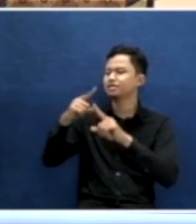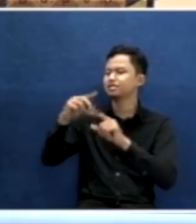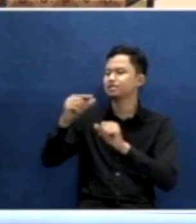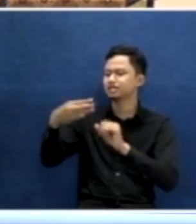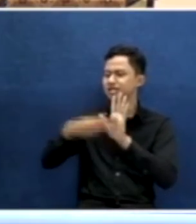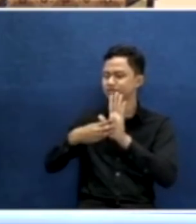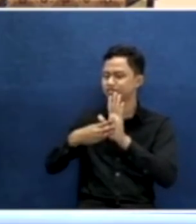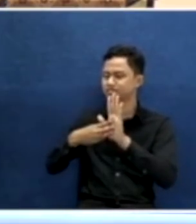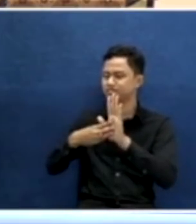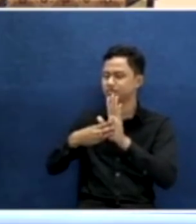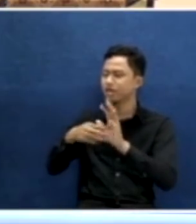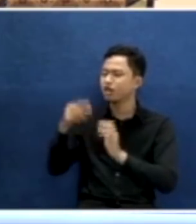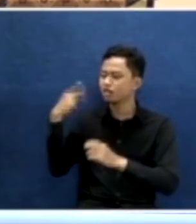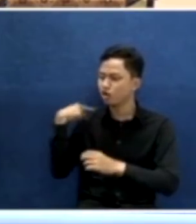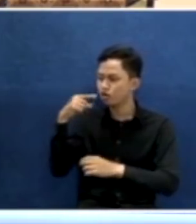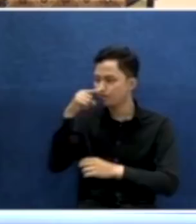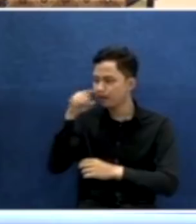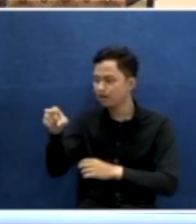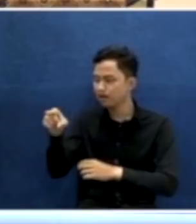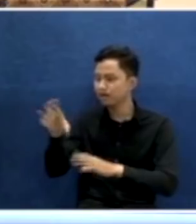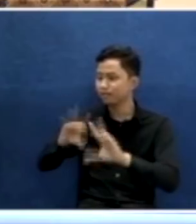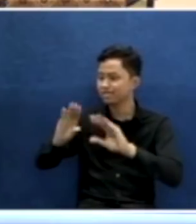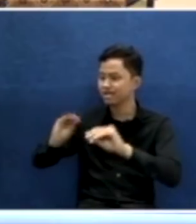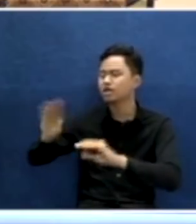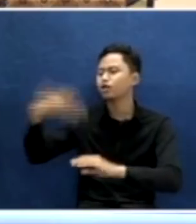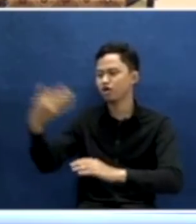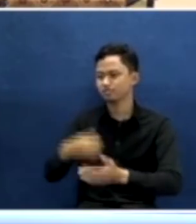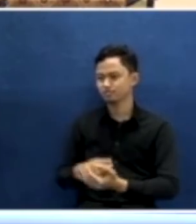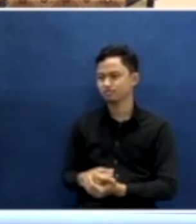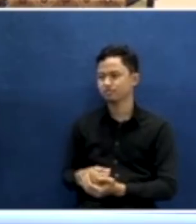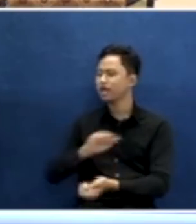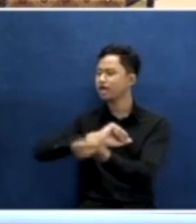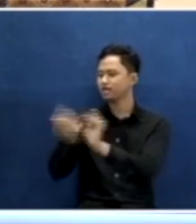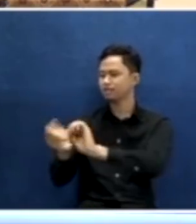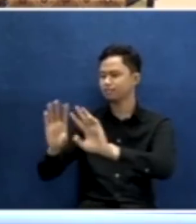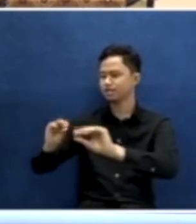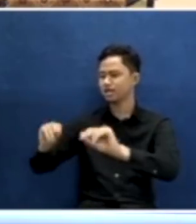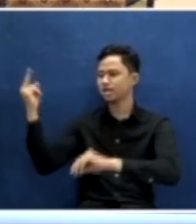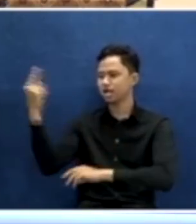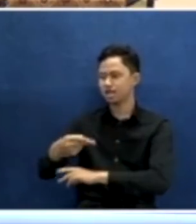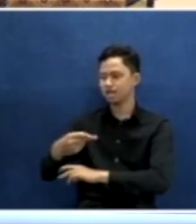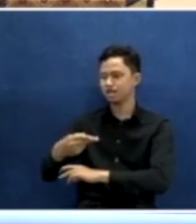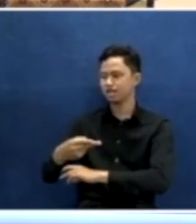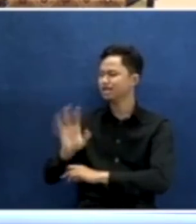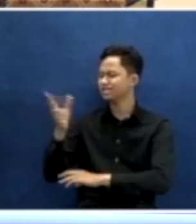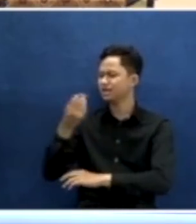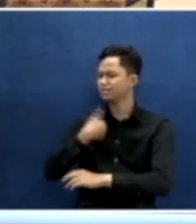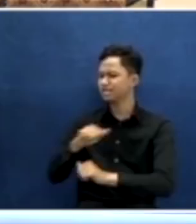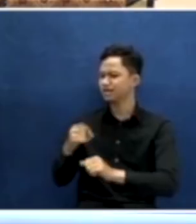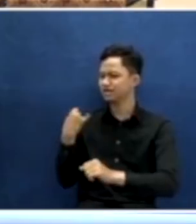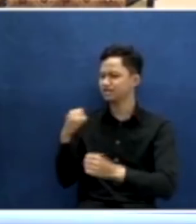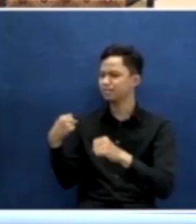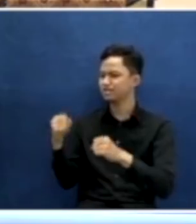resign dari pekerjaan bapak ganti yang Halo Pak saya tidak menjanjikan Bapak mendapatkan gaji yang lebih besar tapi